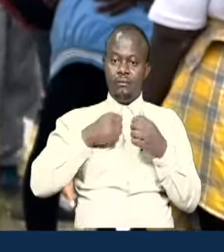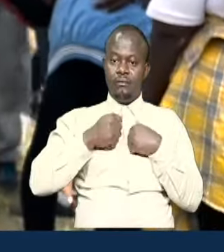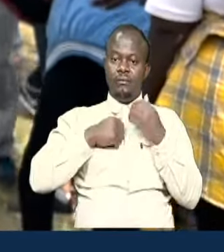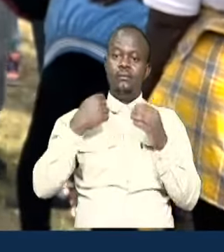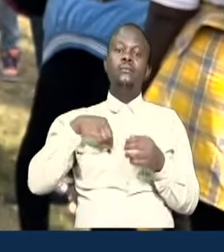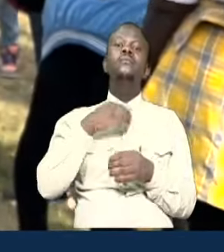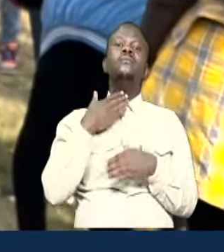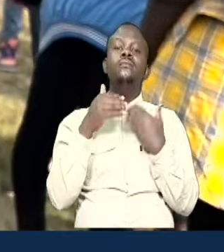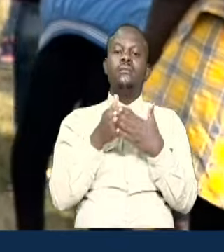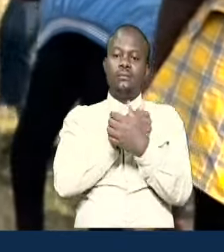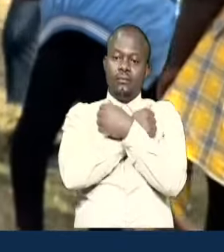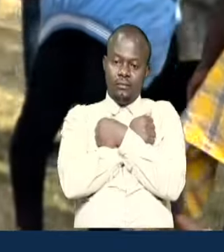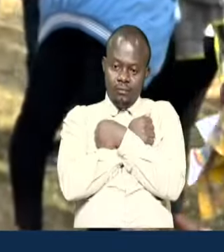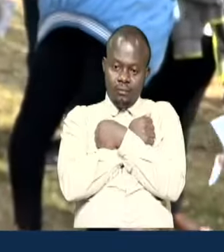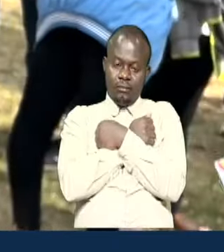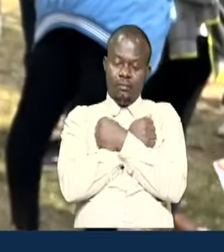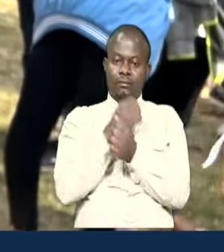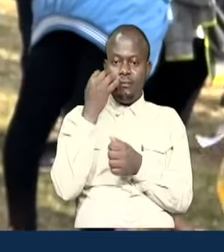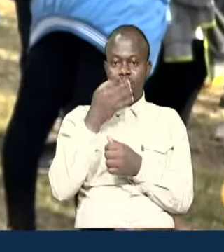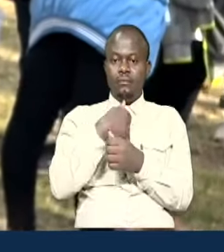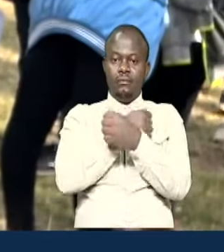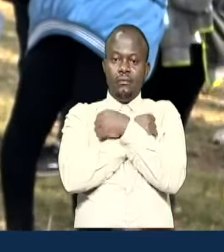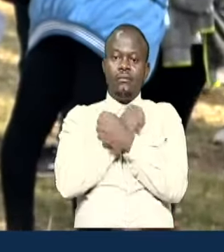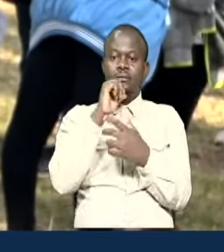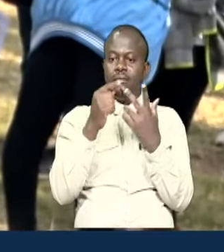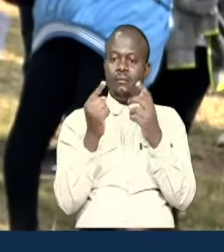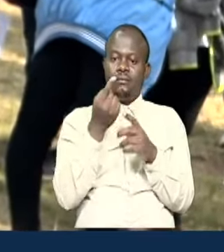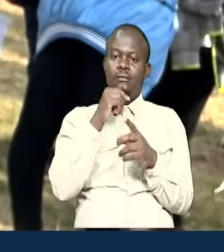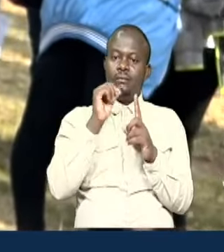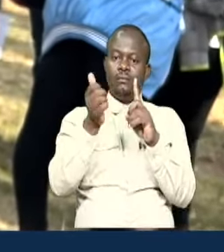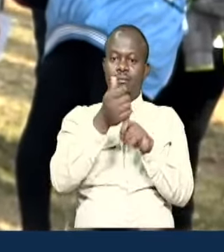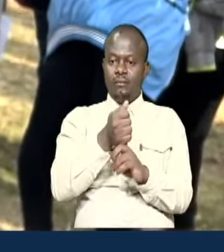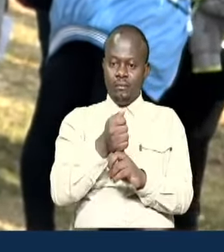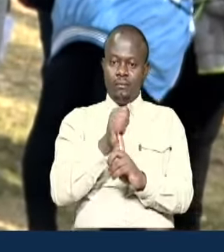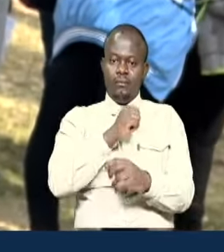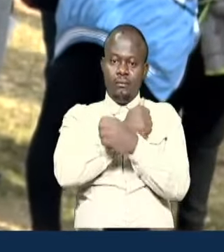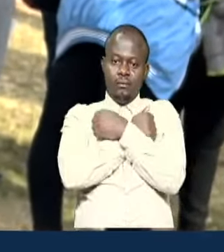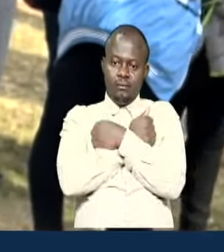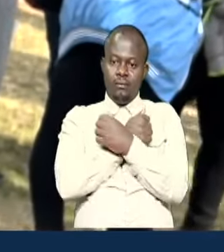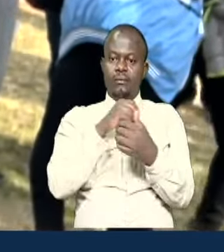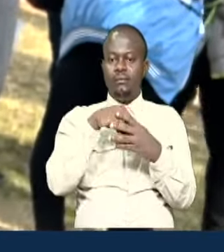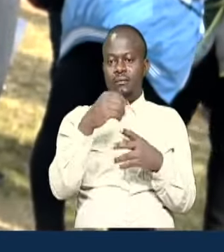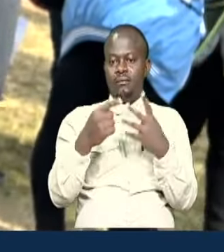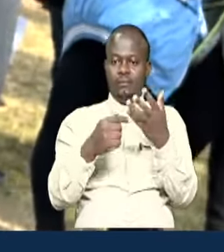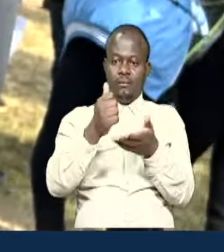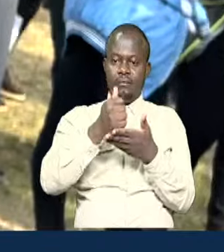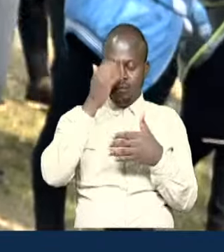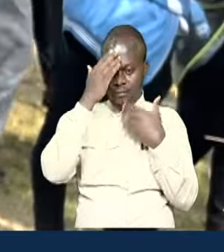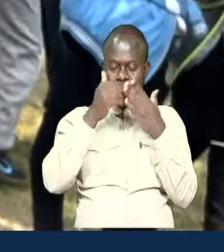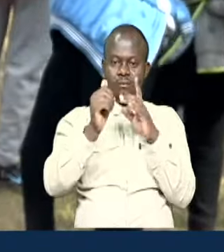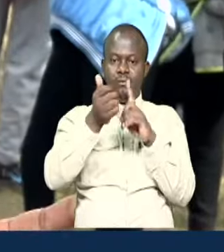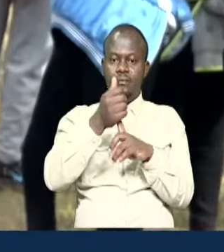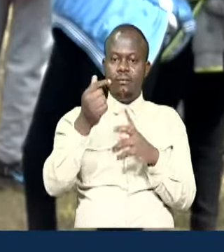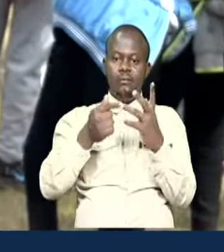twifuza urukundo, urufite urukundo nta na kimwe utageraho. Urukundo biri mu bintu bidufasha kugera kuri